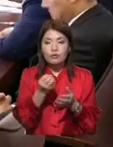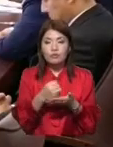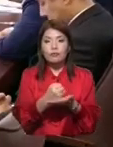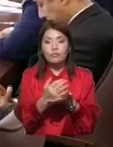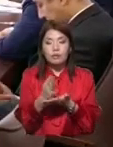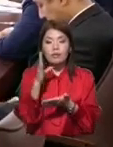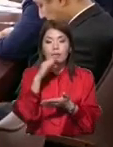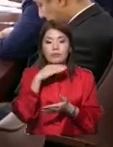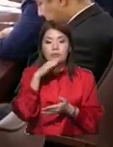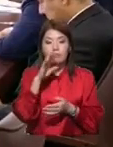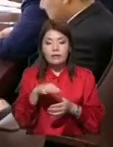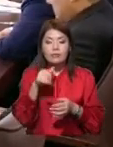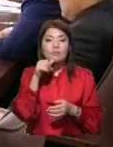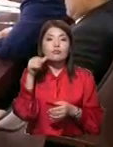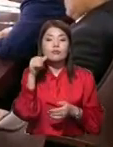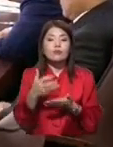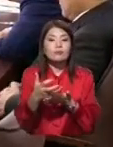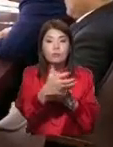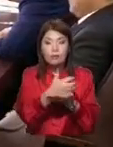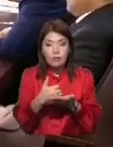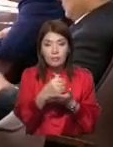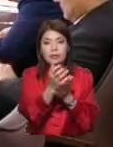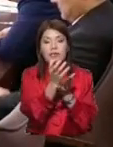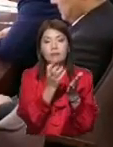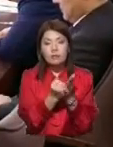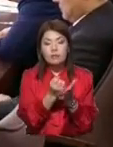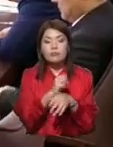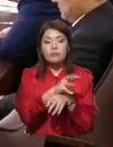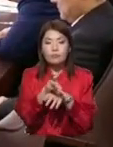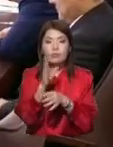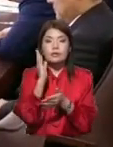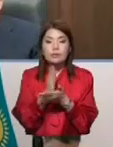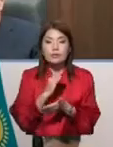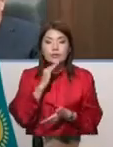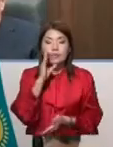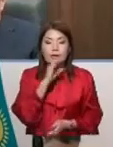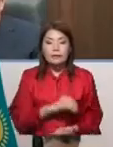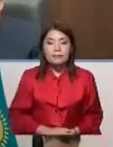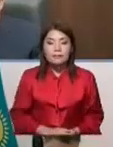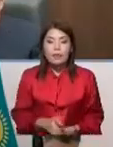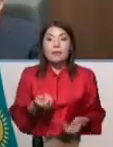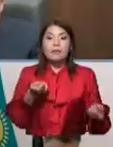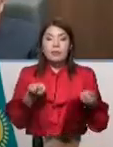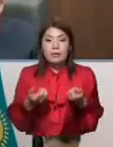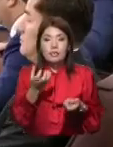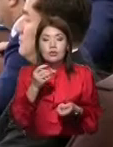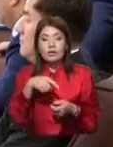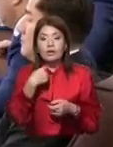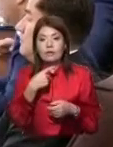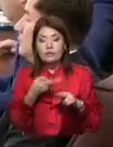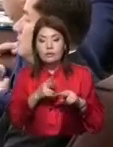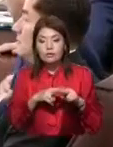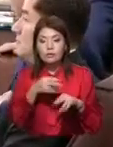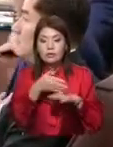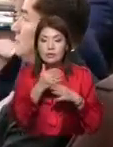остатков прошлого года, собранного урожая будет достаточно для полного обеспечения внутреннего рынка. В правительстве также заверяют, что цена на